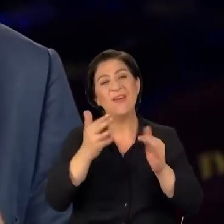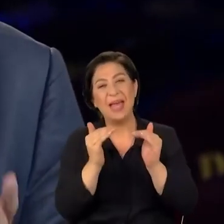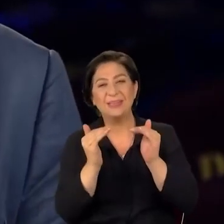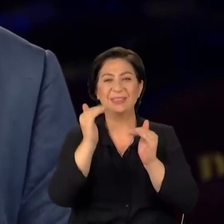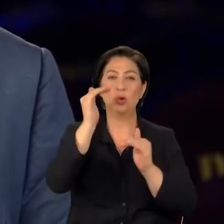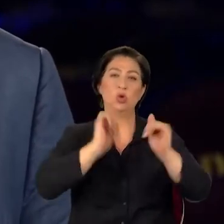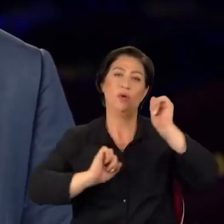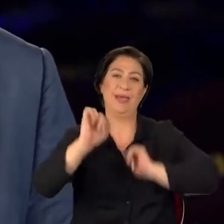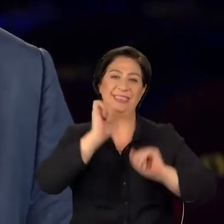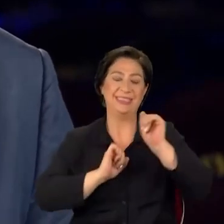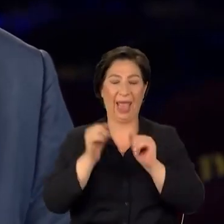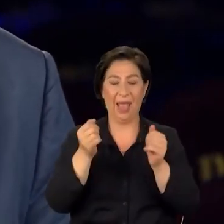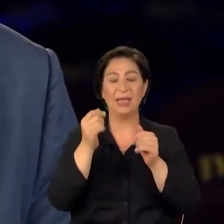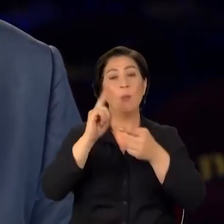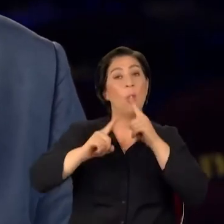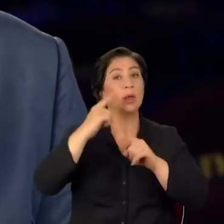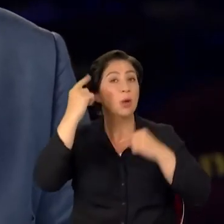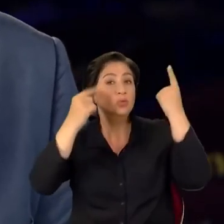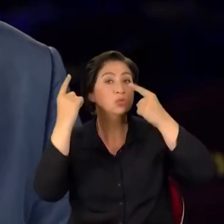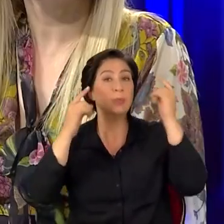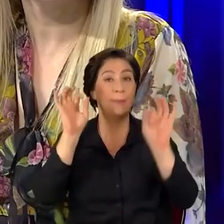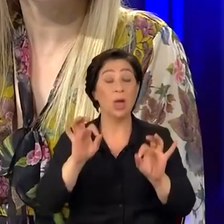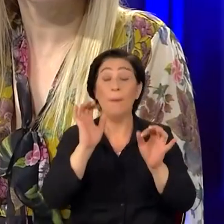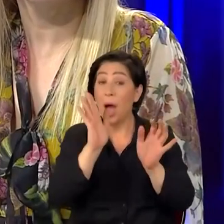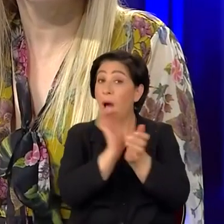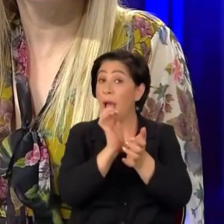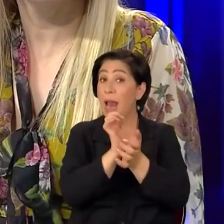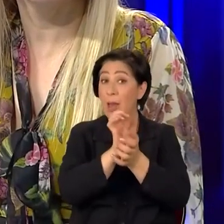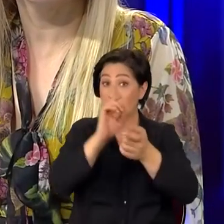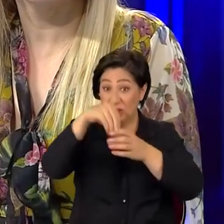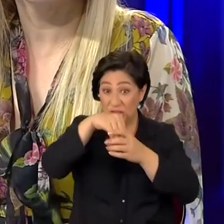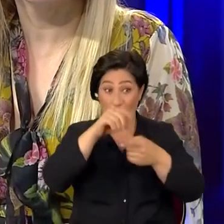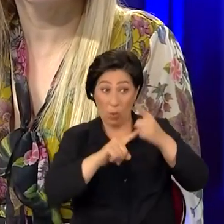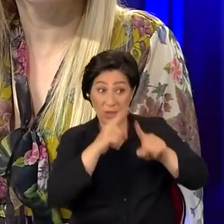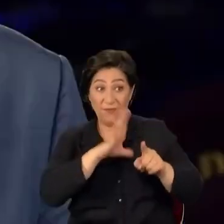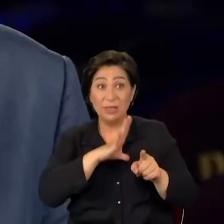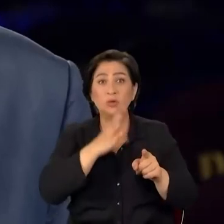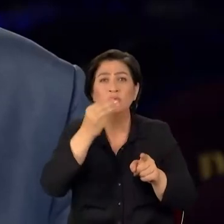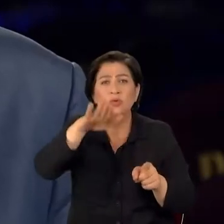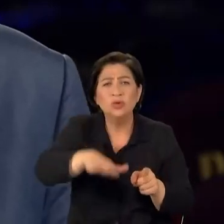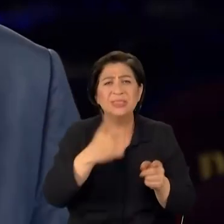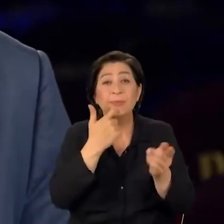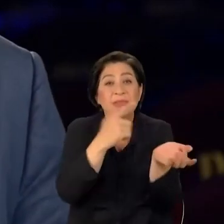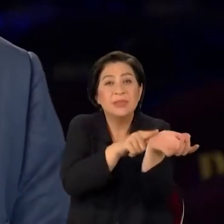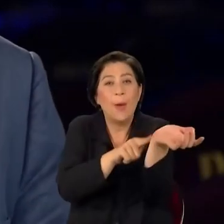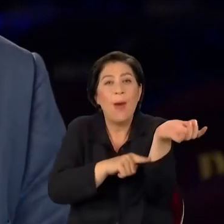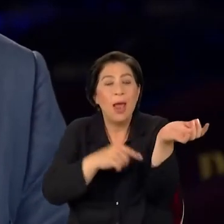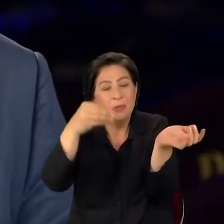üstü üniversitede biçimlenebiliyor. Ama eğer ailede siyaset varsa çocuğun damarlarına çok küçük yaştan